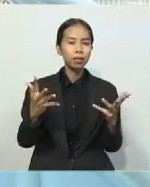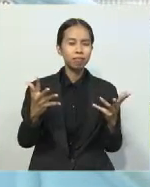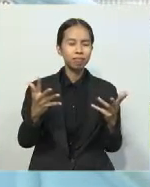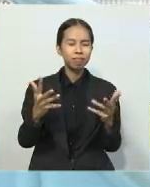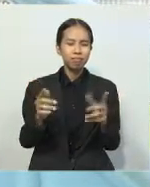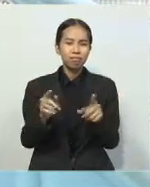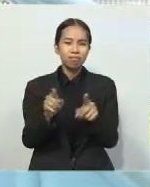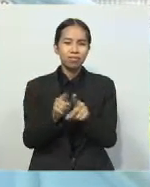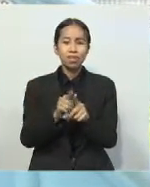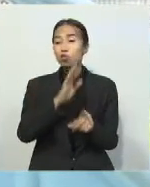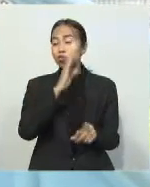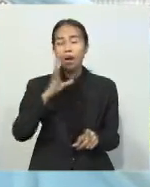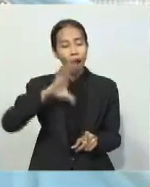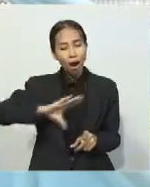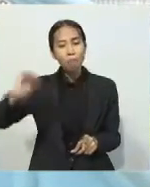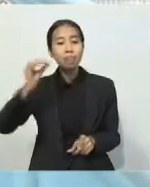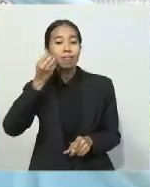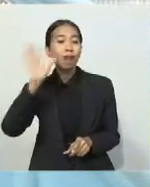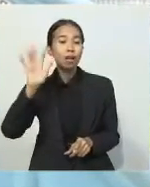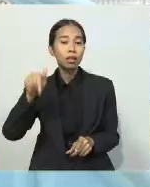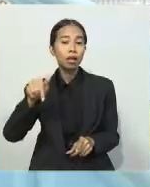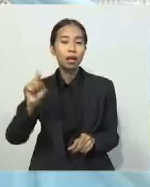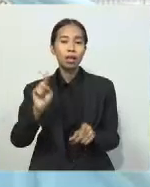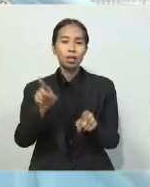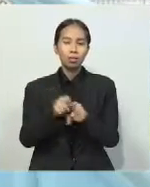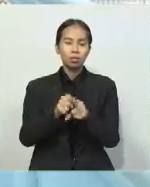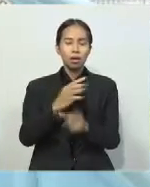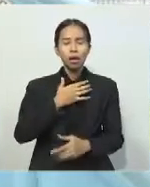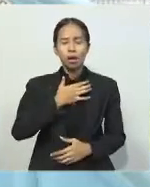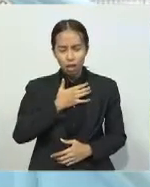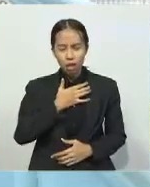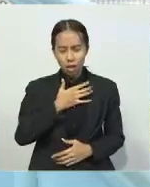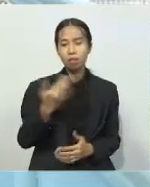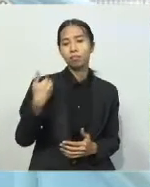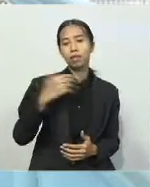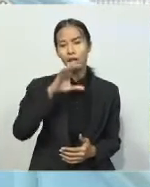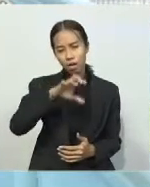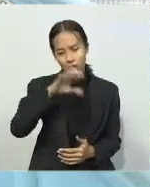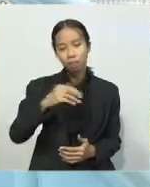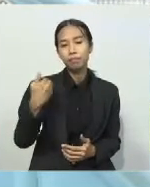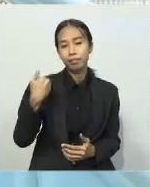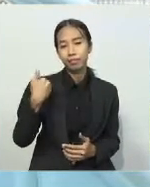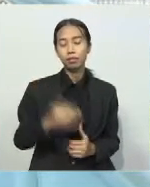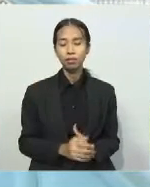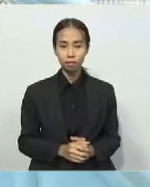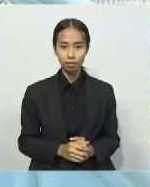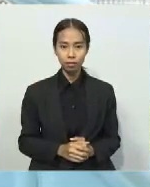งอ่ะมันก็คือกลับไปบ้านเนี่ยมันก็จะเหมือนแบบเขาเรียกว่าอะไรไออะค่ะค่ะก็เกิดผลกระทบอะค่ะ มีอะไรที่มัน